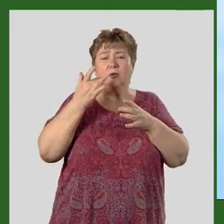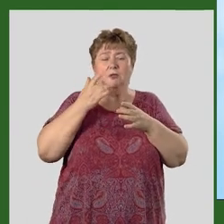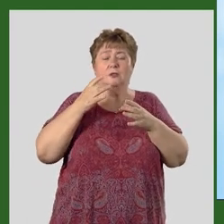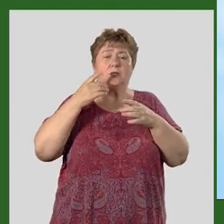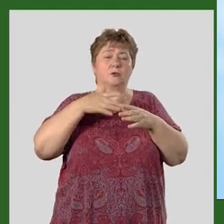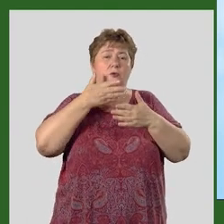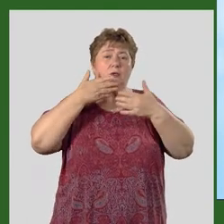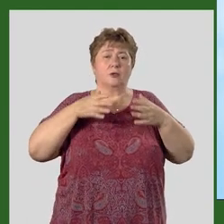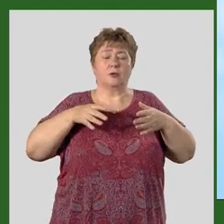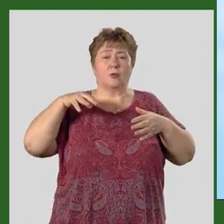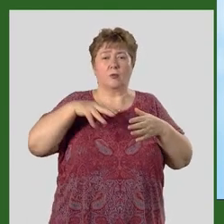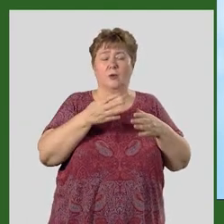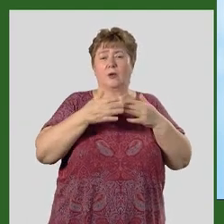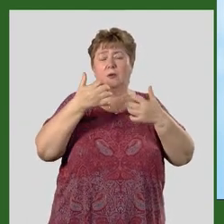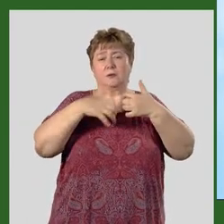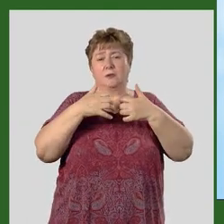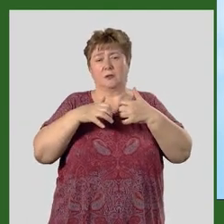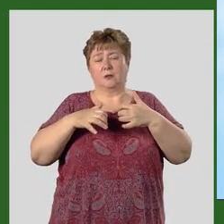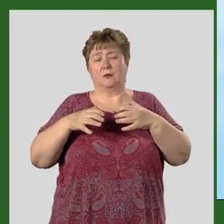или внутриконтинентальные.